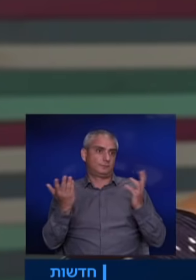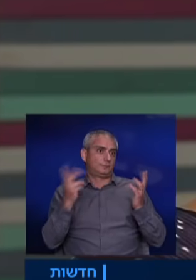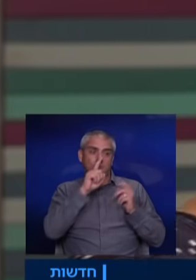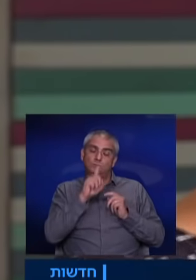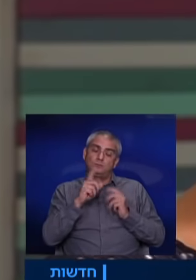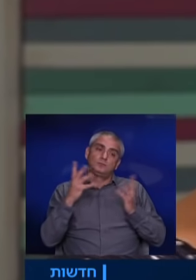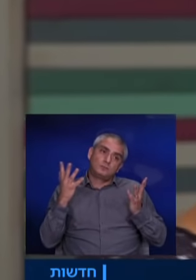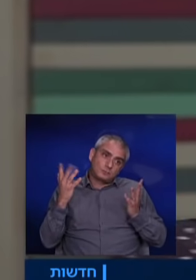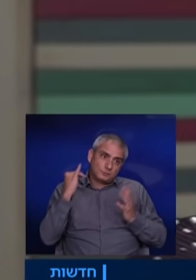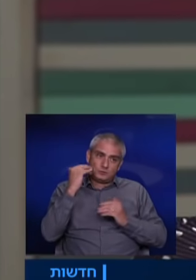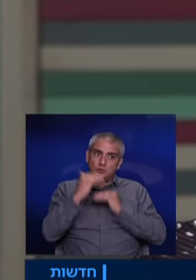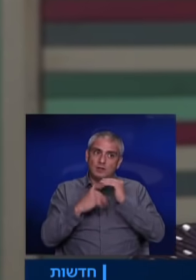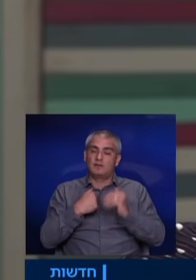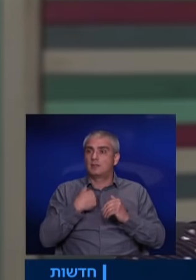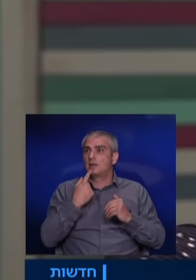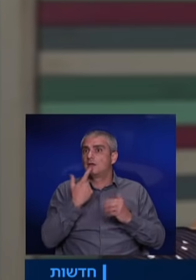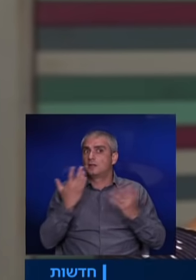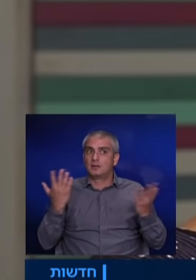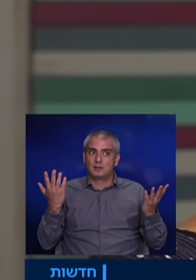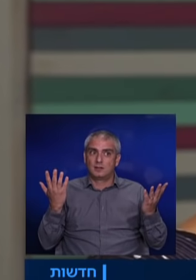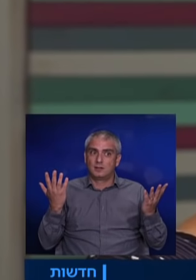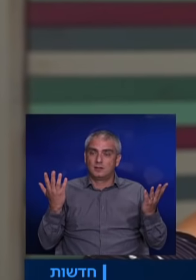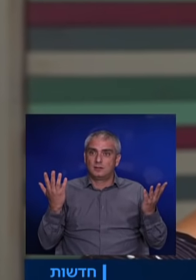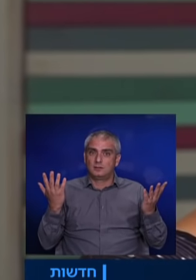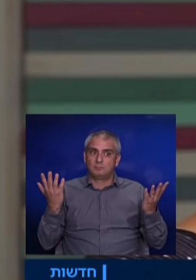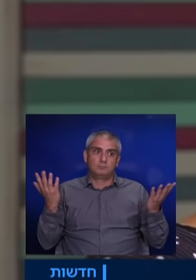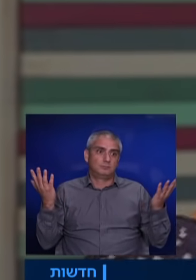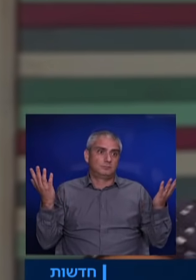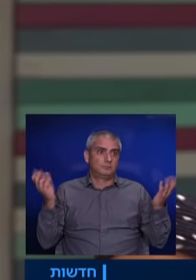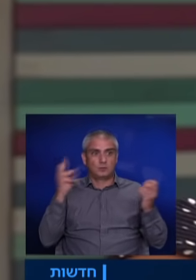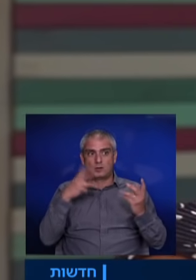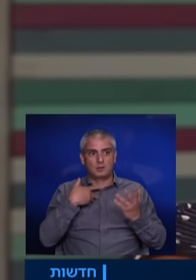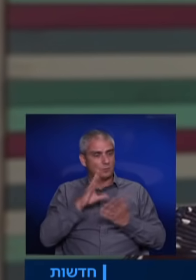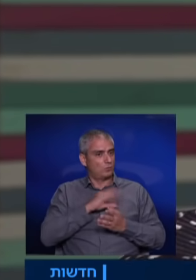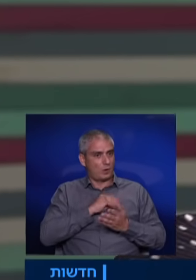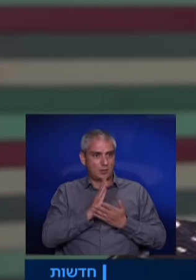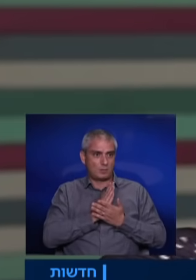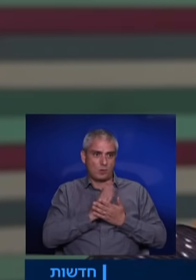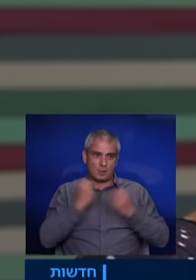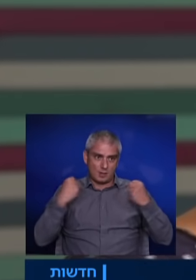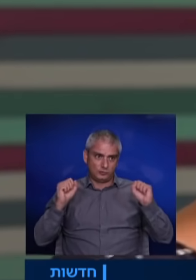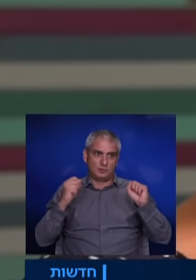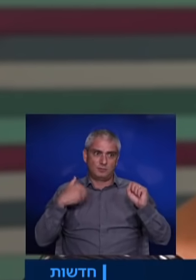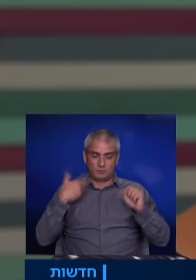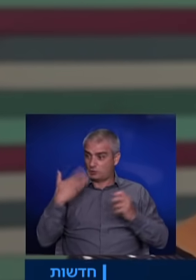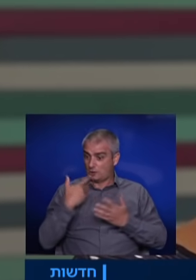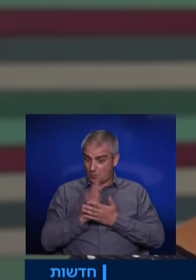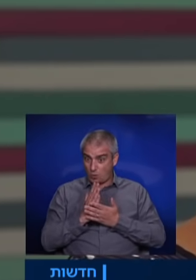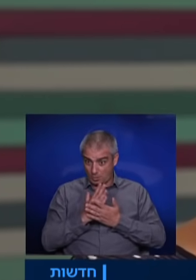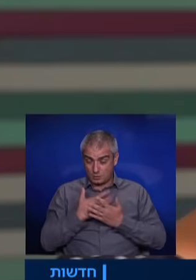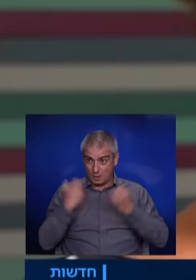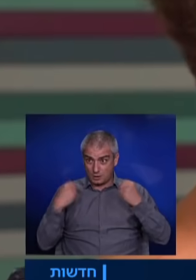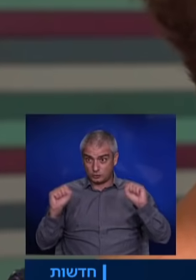להיות שבאיזשהו שלב אני אגיד, אוקיי, אני בשלה לשחרר, וכשאני אהיה